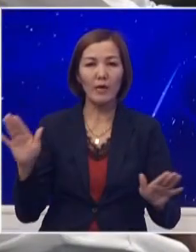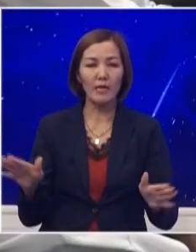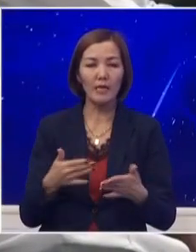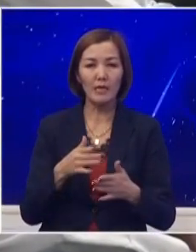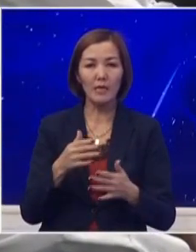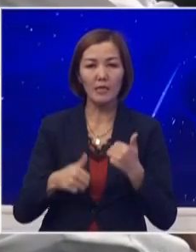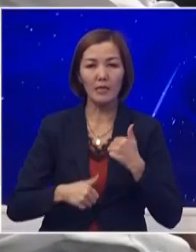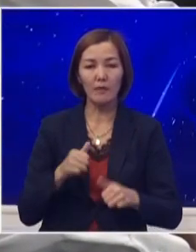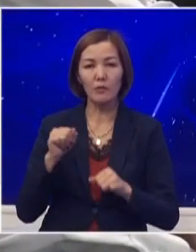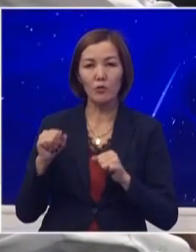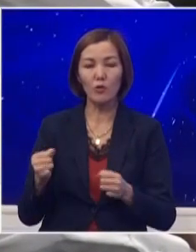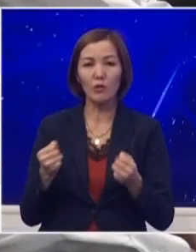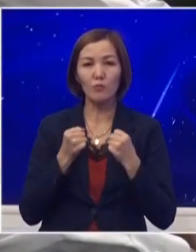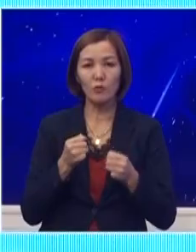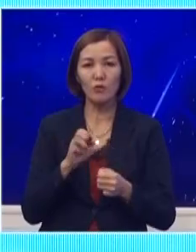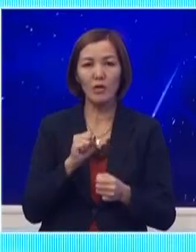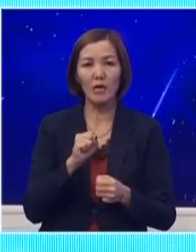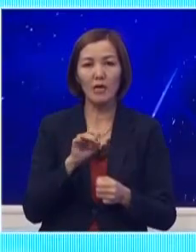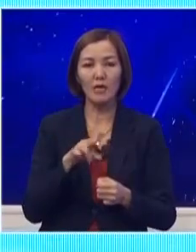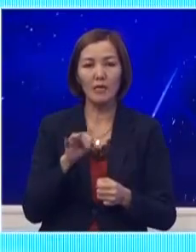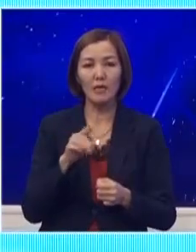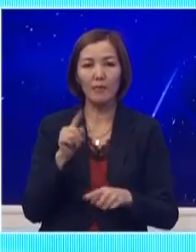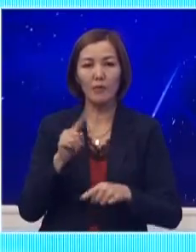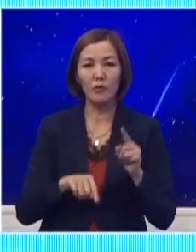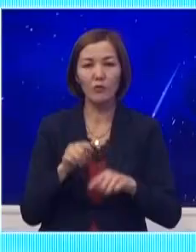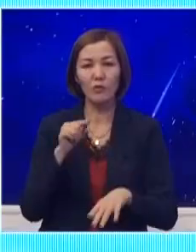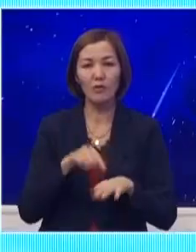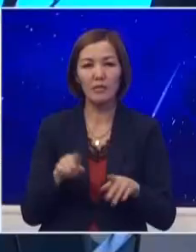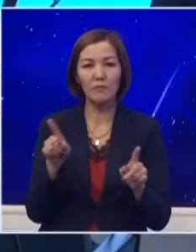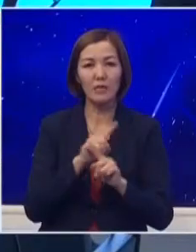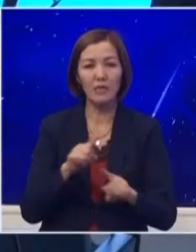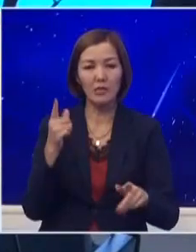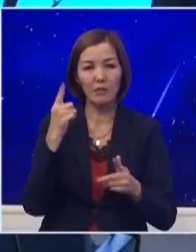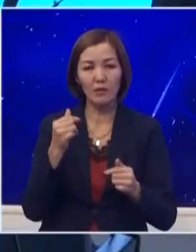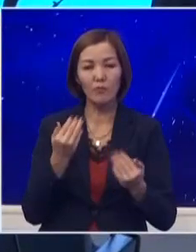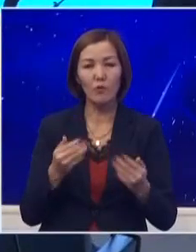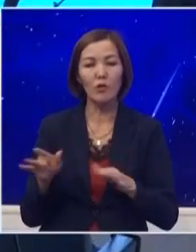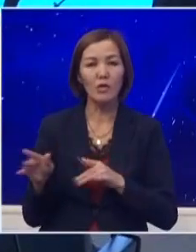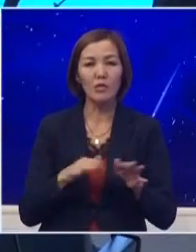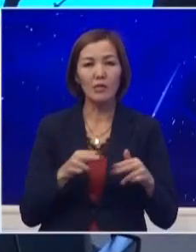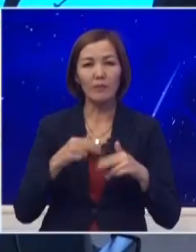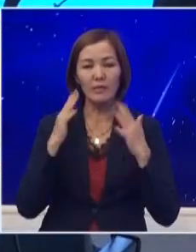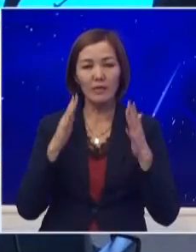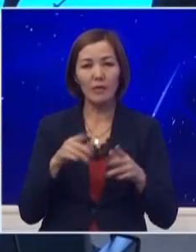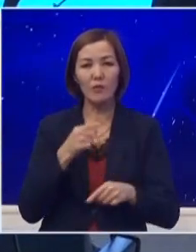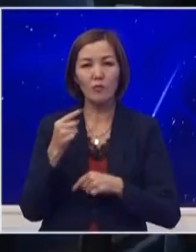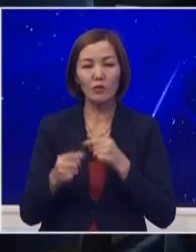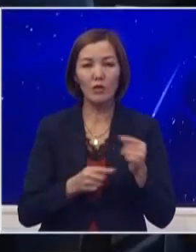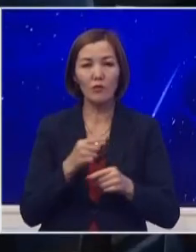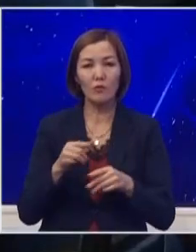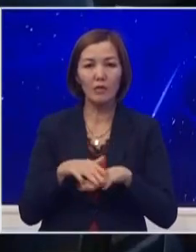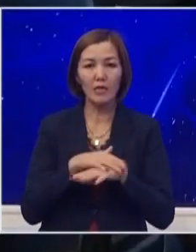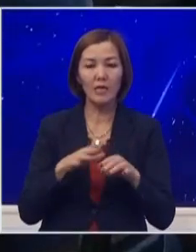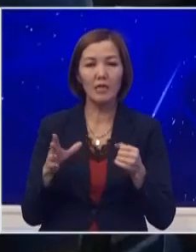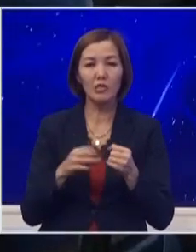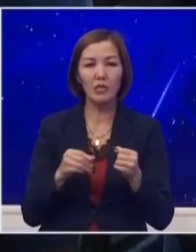намысын қорғап жүрген спортшы Ардақ Назаров патриоттық сезім жайын елден ерек біледі. Сондықтан бүгінгі шарада басты назарда болып, өскелең ұрпаққа ел мен жер